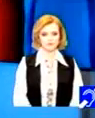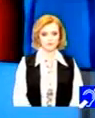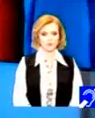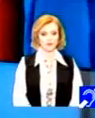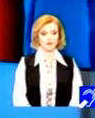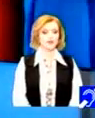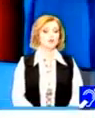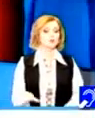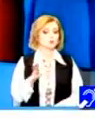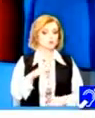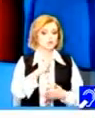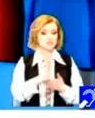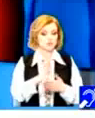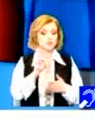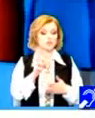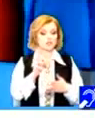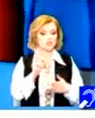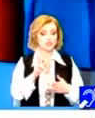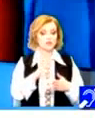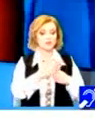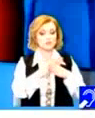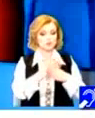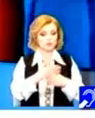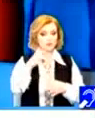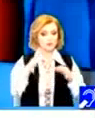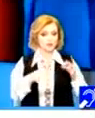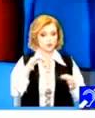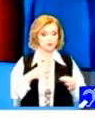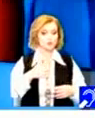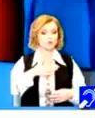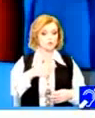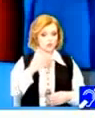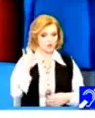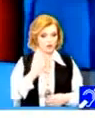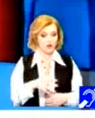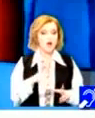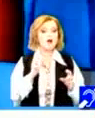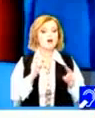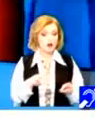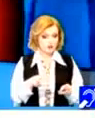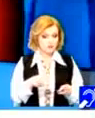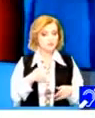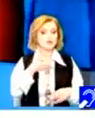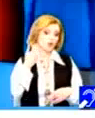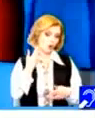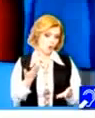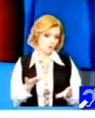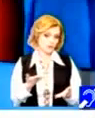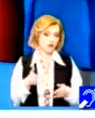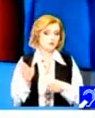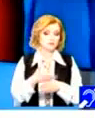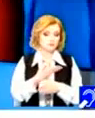Cu toții suntem cei care putem ajuta natura să respire mai ușor. Cum? Simplu, prin sortarea și reciclarea plasticului, a sticlei,